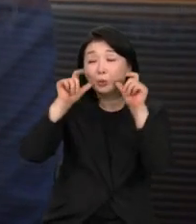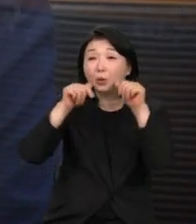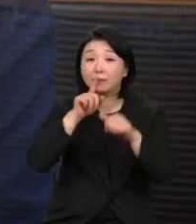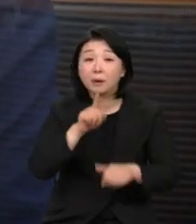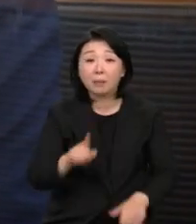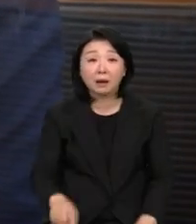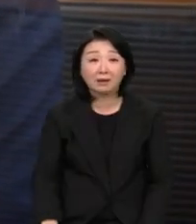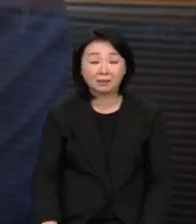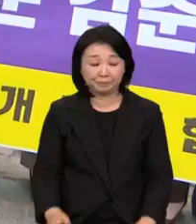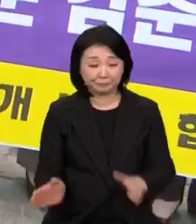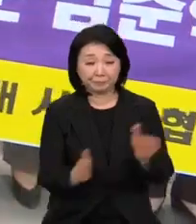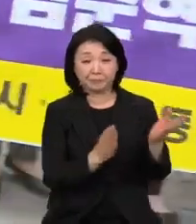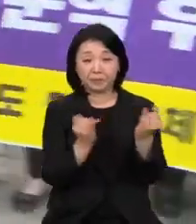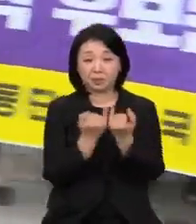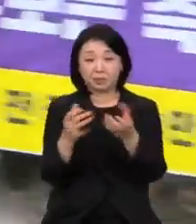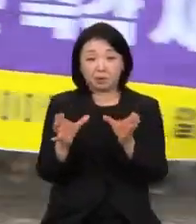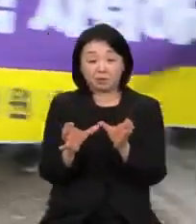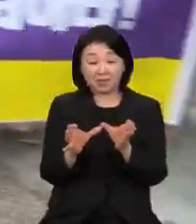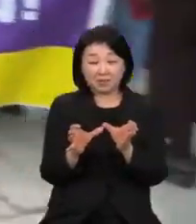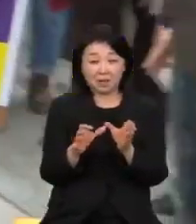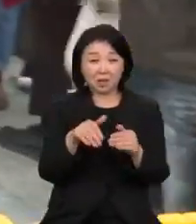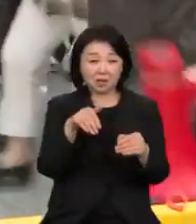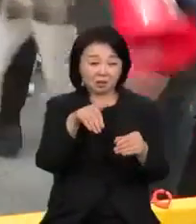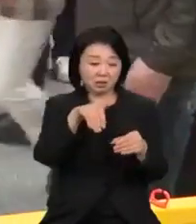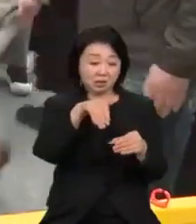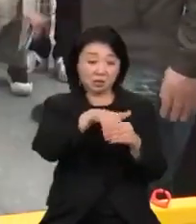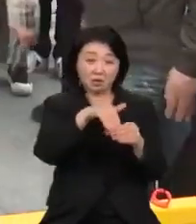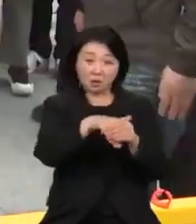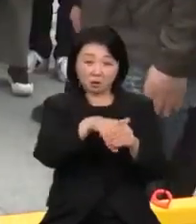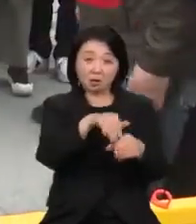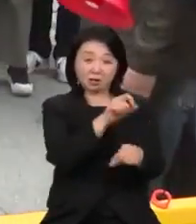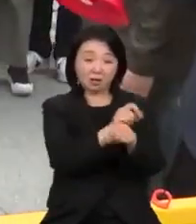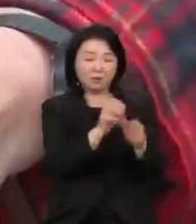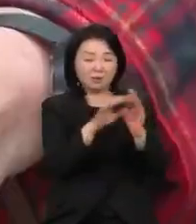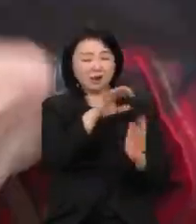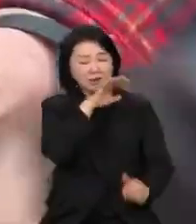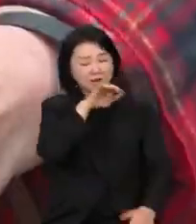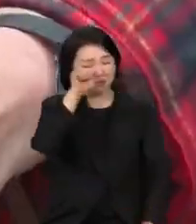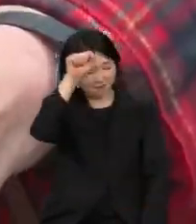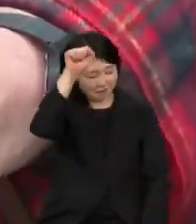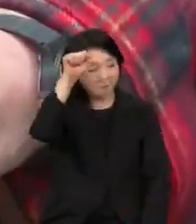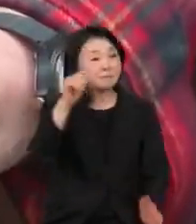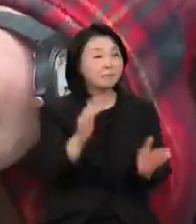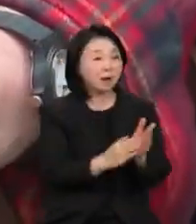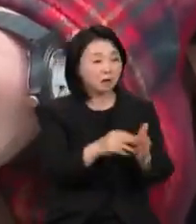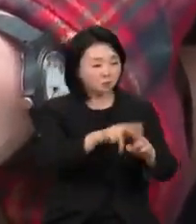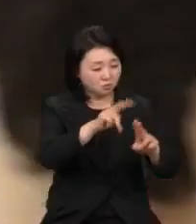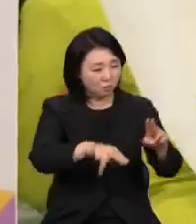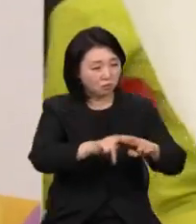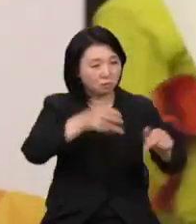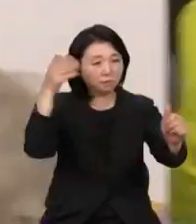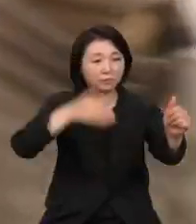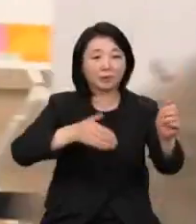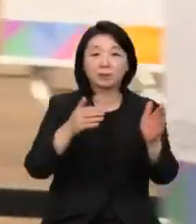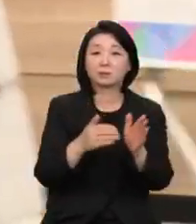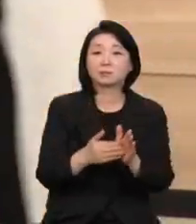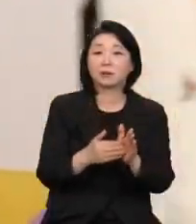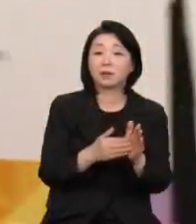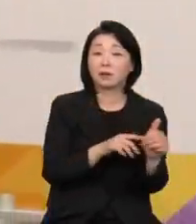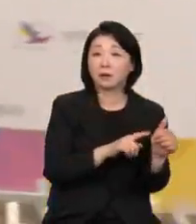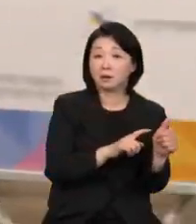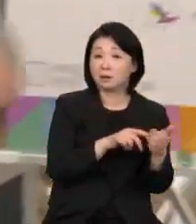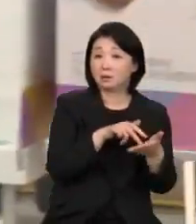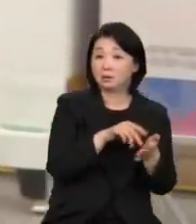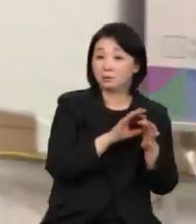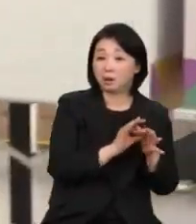한 여성단체는 김 후보의 선거 사무실을 찾아 항의 집회를 열고 후보직 사퇴를 요구했습니다. 김 후보 측은